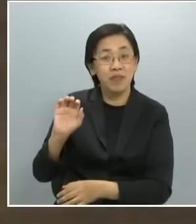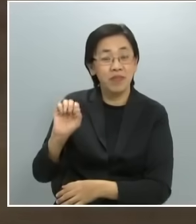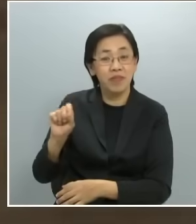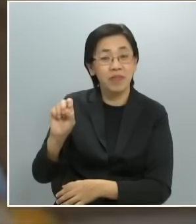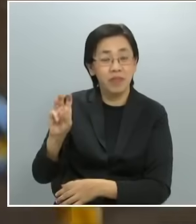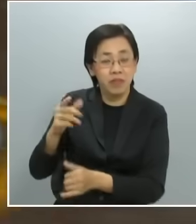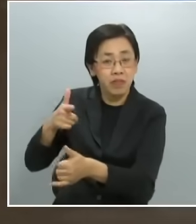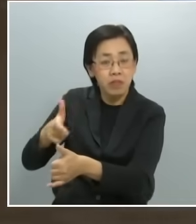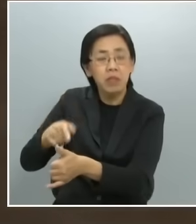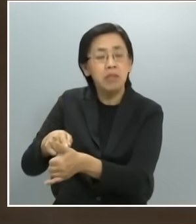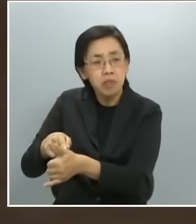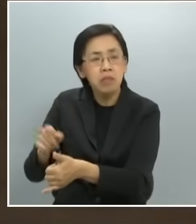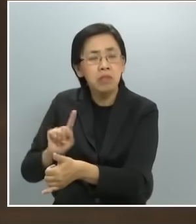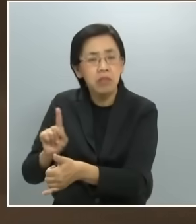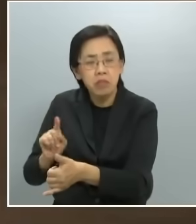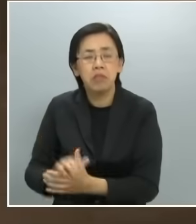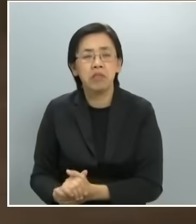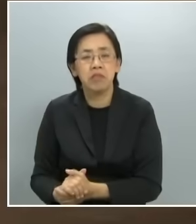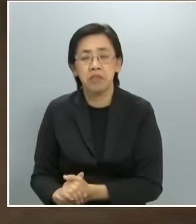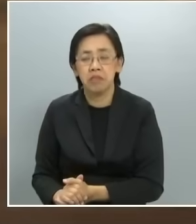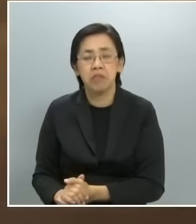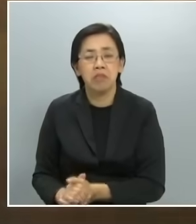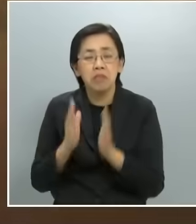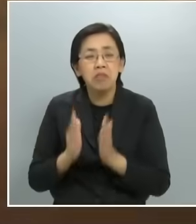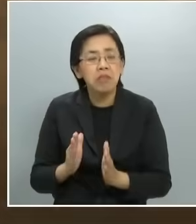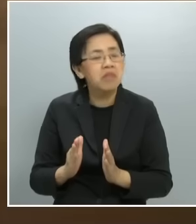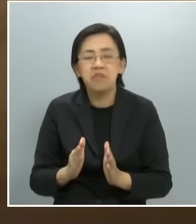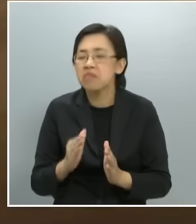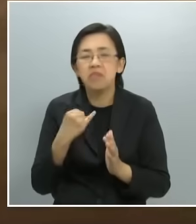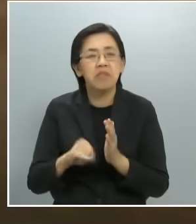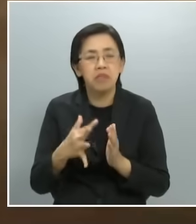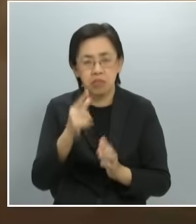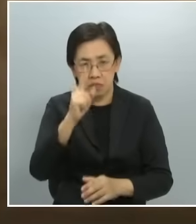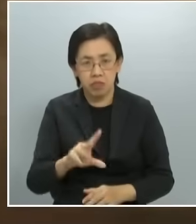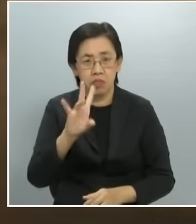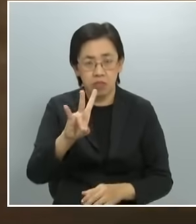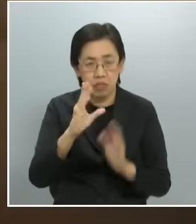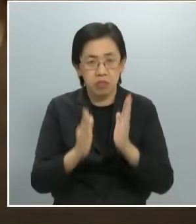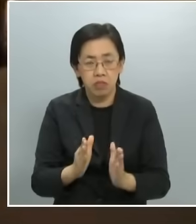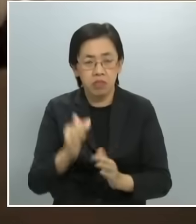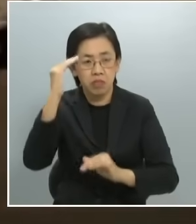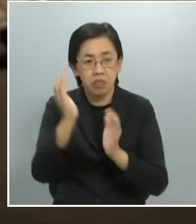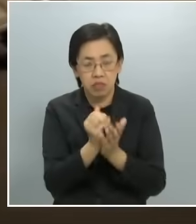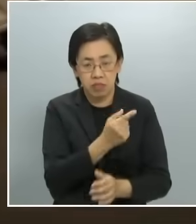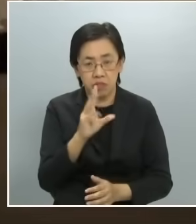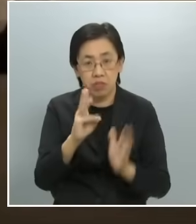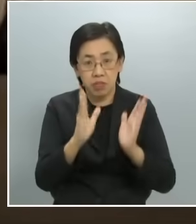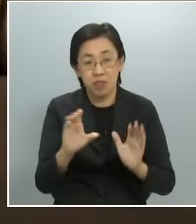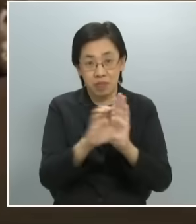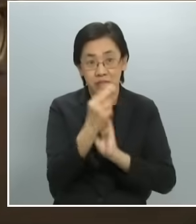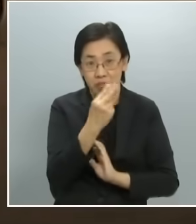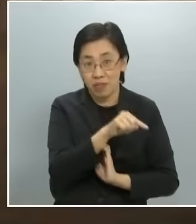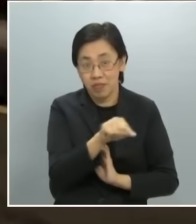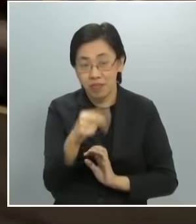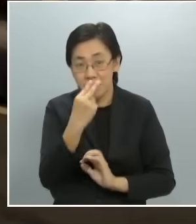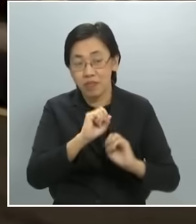สำนักงานของกำนันนกและไม่ถูกดำเนินคดีมีทั้งหมด 7นายซึ่งตำรวจเนี่ยมี 6นายที่ปรากฏภาพในกล้องวงจร